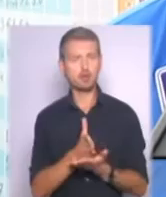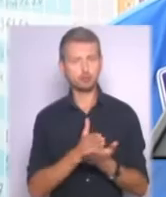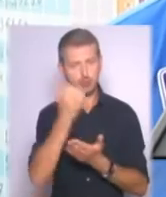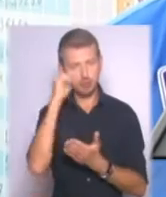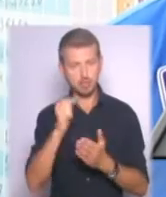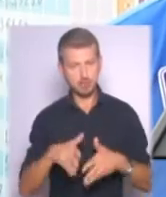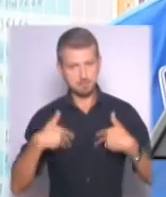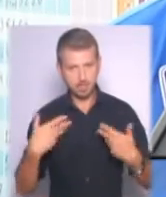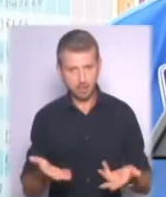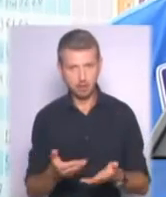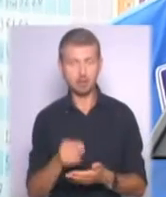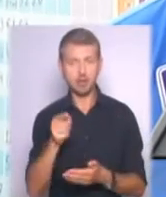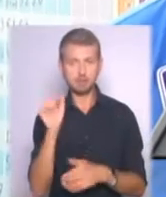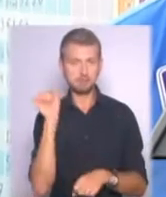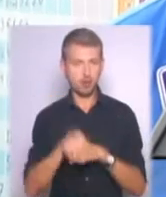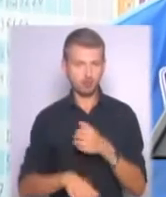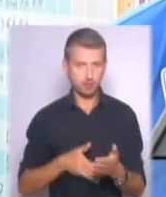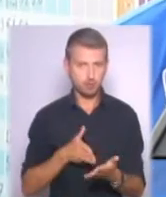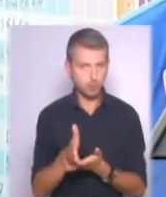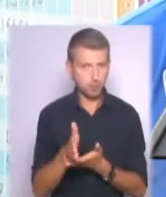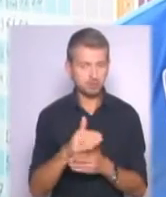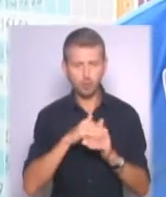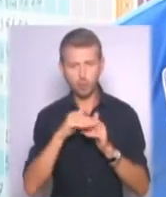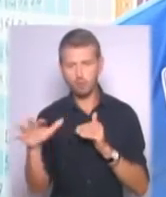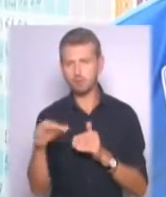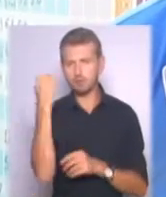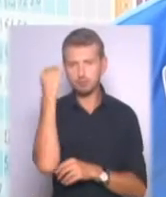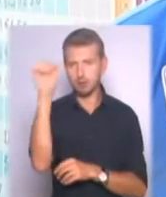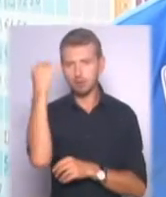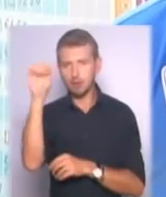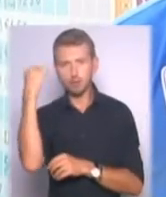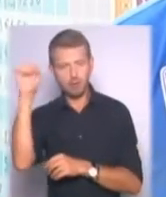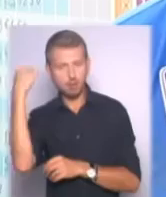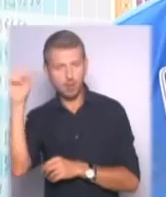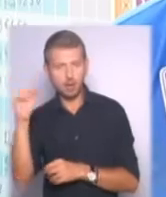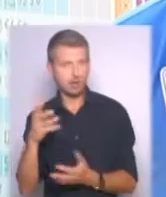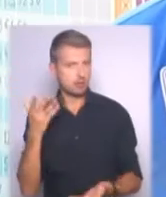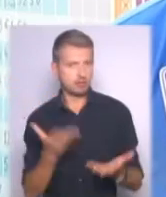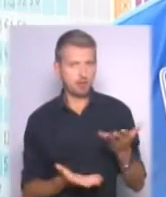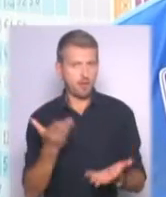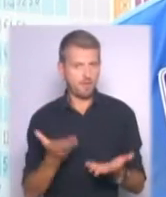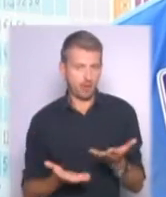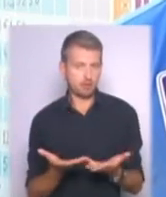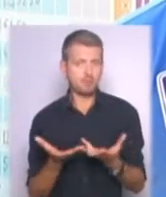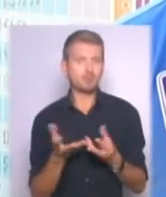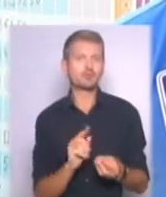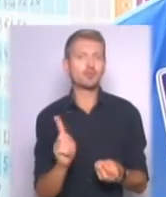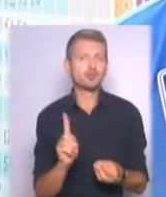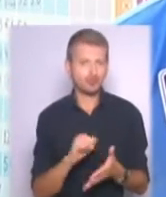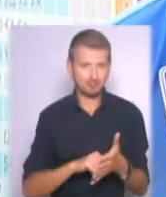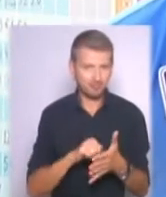прошли этот путь ровно, все победы. И, наверное, сказалось то, что в команде